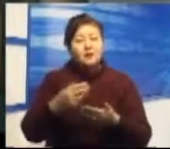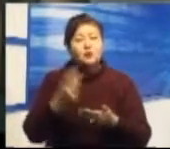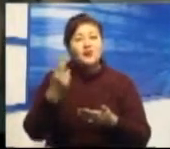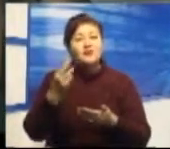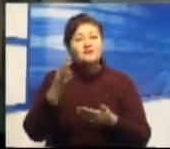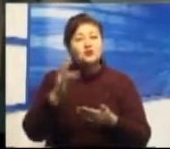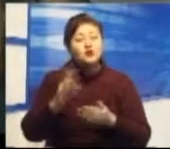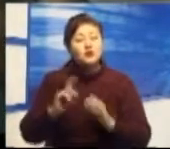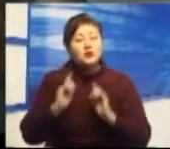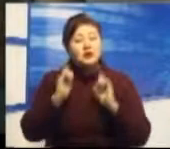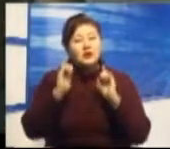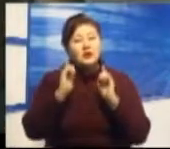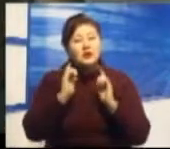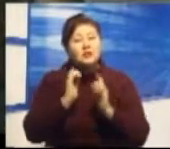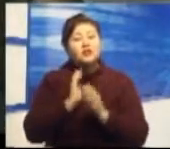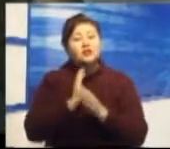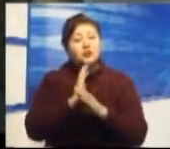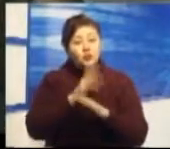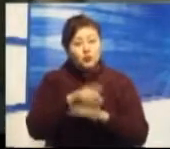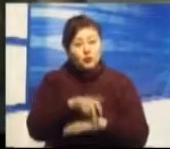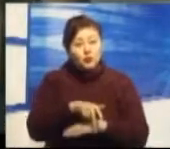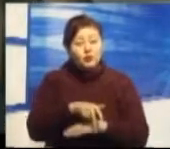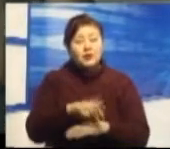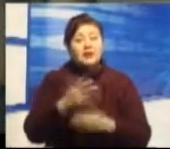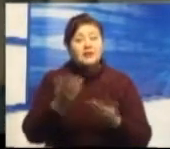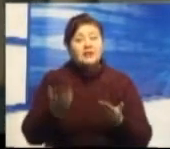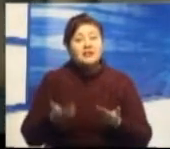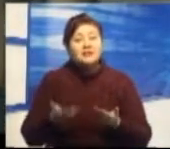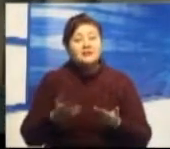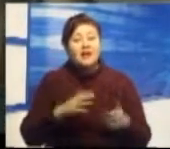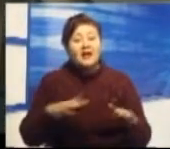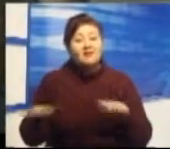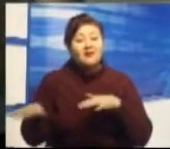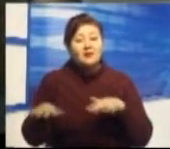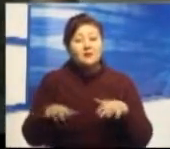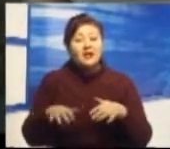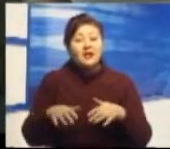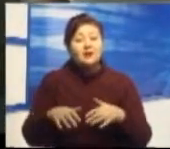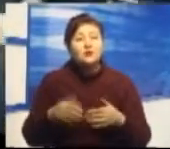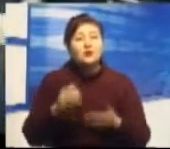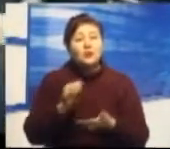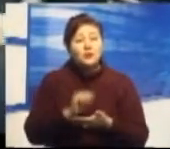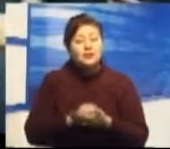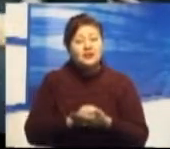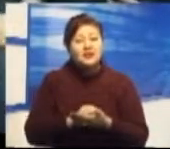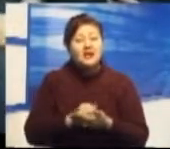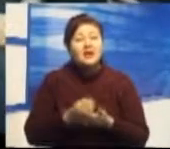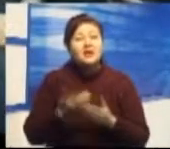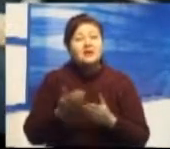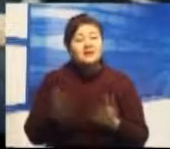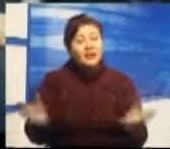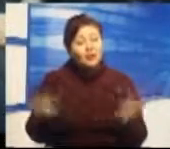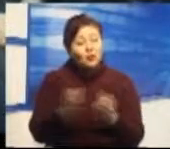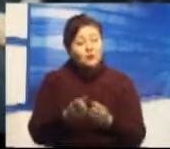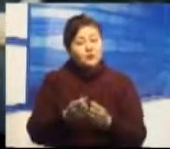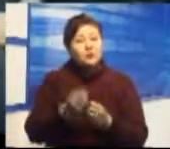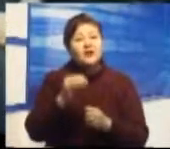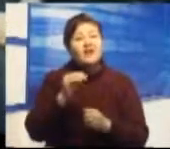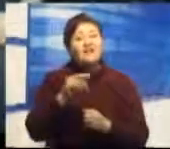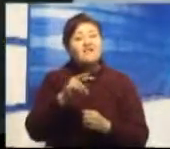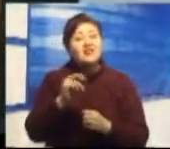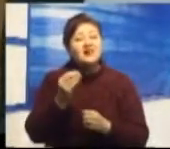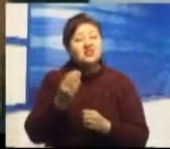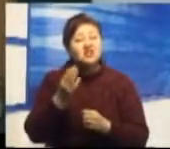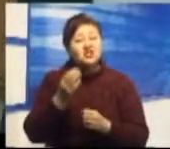орталығына барады. Электронды қолтаңбаны көшіріп беру үшін өздерімен флешка болуы тиіс. Мемлекеттік қызметтер жәрмеңкесі